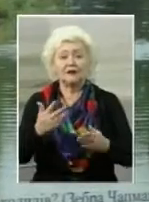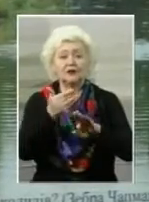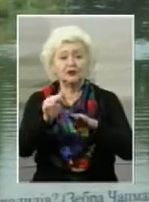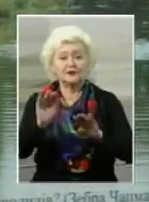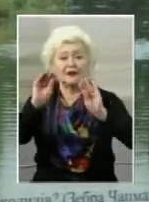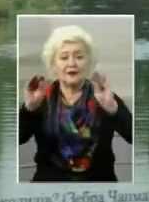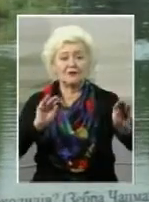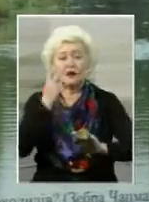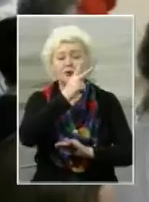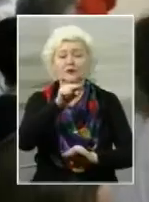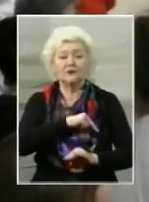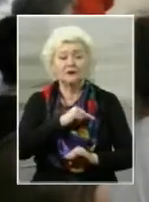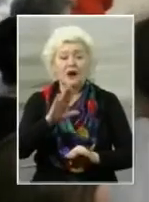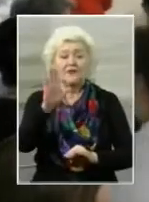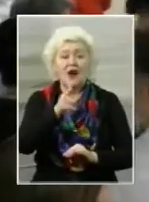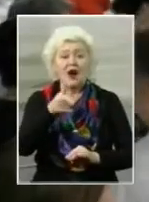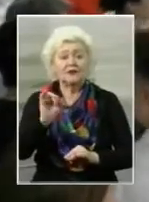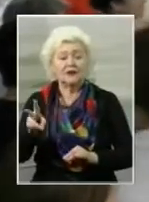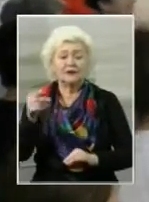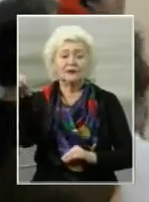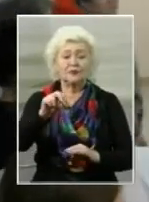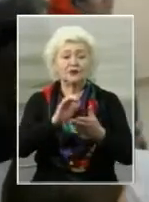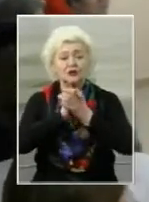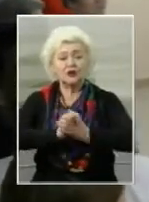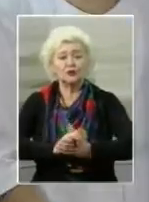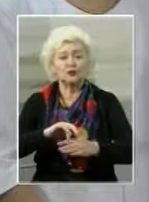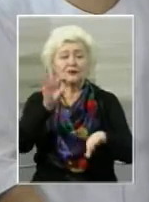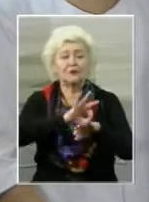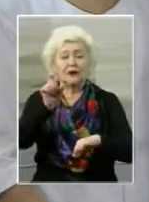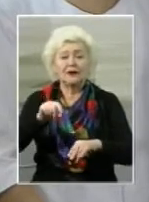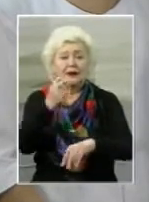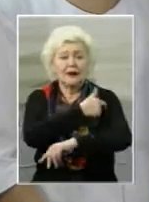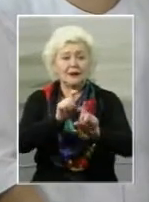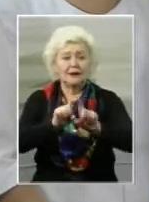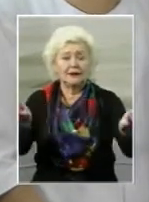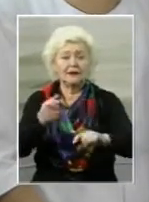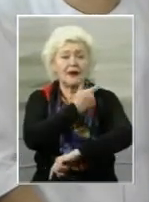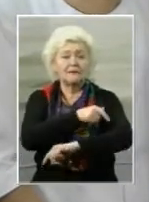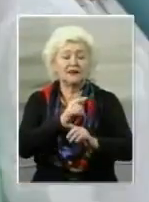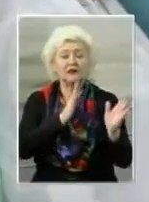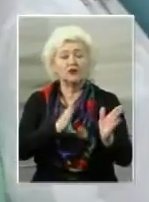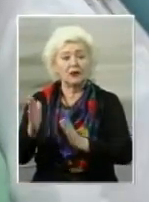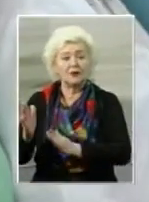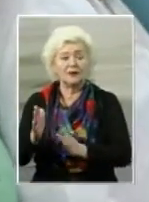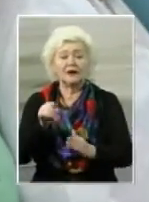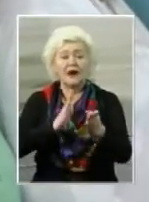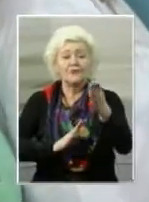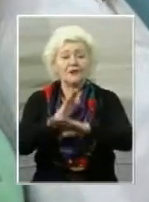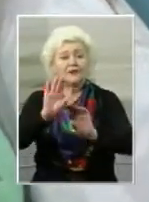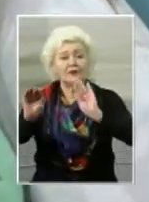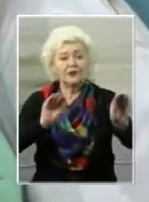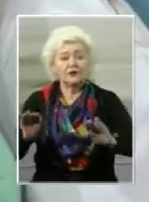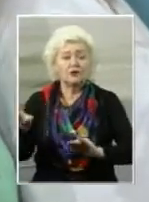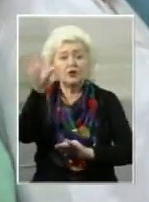виставки. Подивитись роботи Віктора Гавриленка прийшли друзі, пацієнти лікарні та медичний персонал. А відвідати виставку